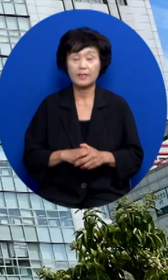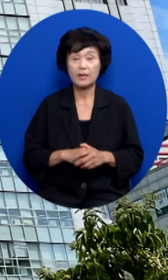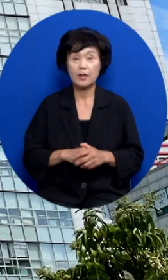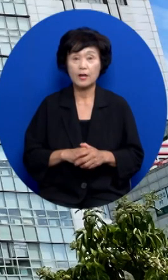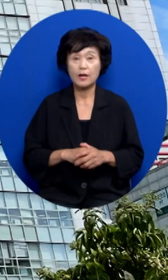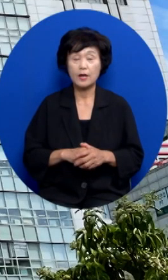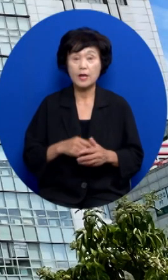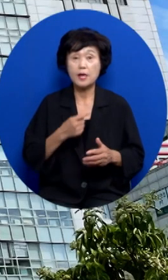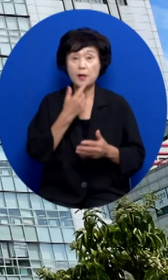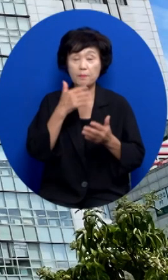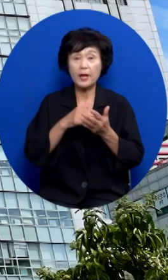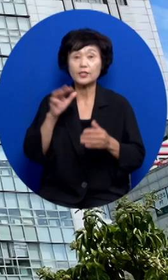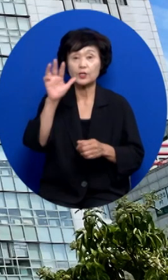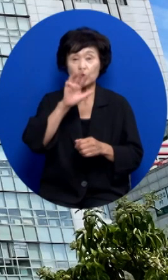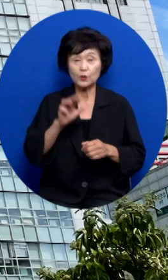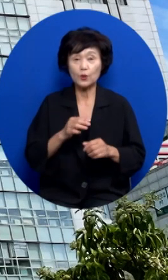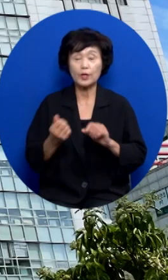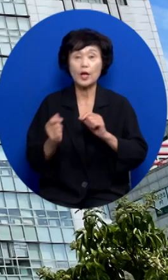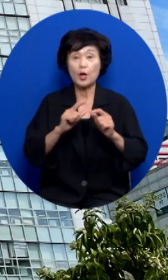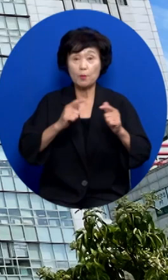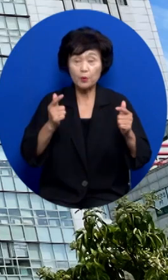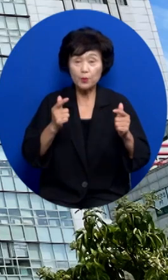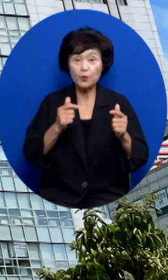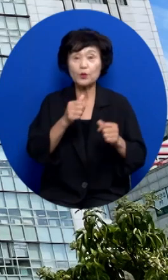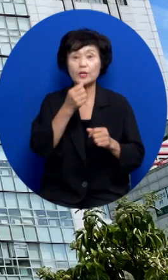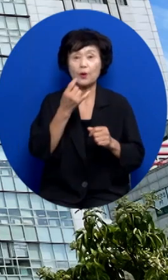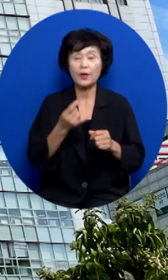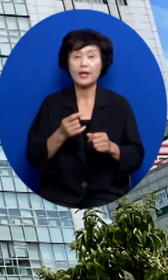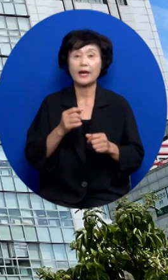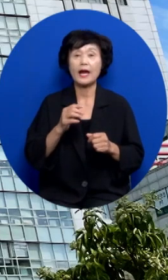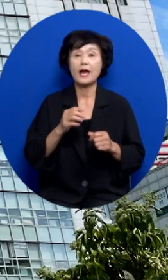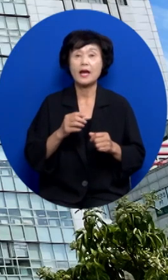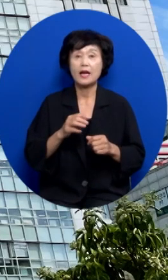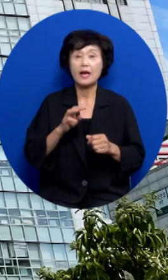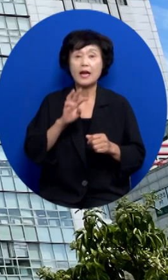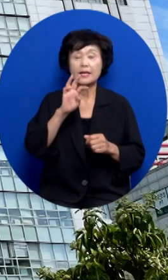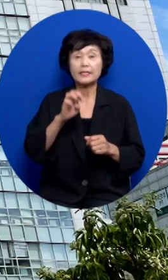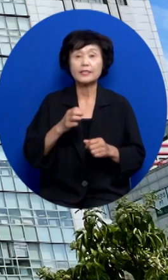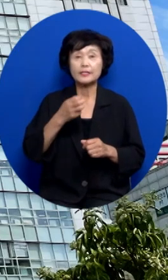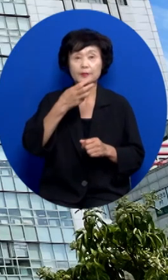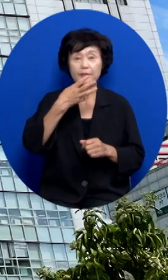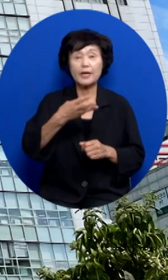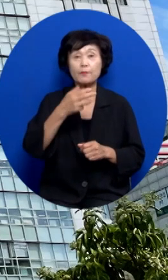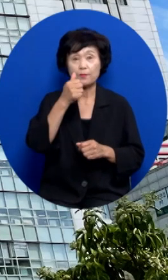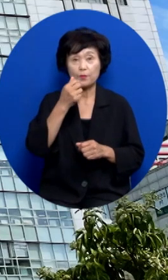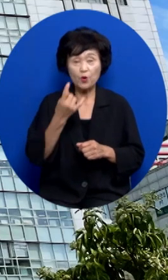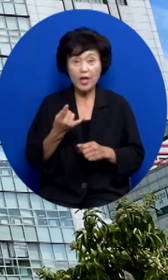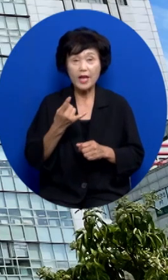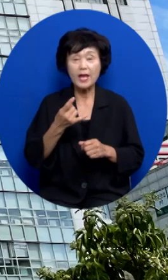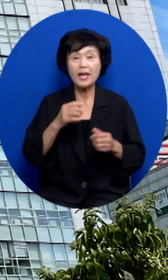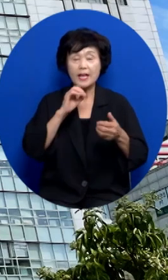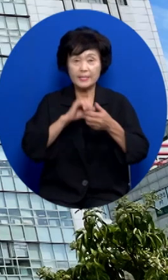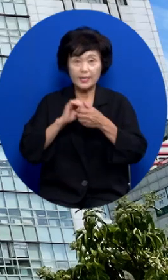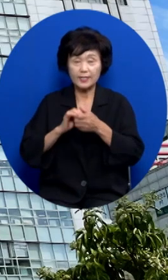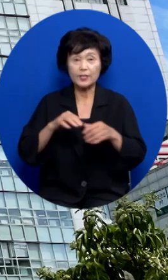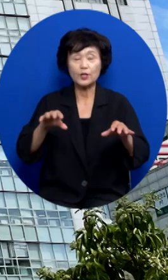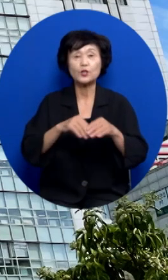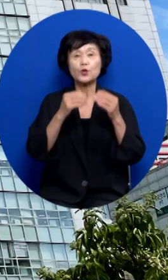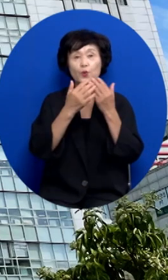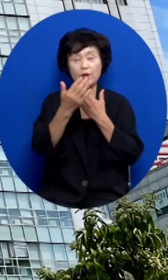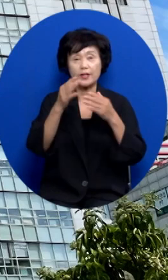대한예수교장로회 백석총회 부흥사회가 지난 25일 예장백석총회회관에서 제43회기 정기총회를